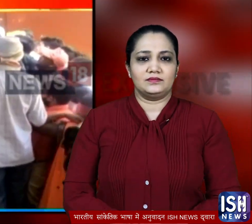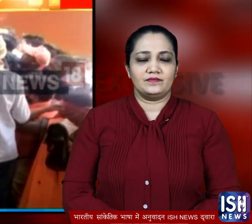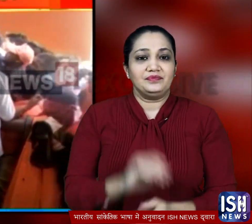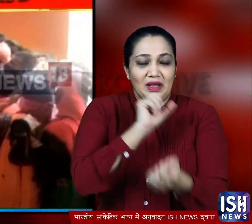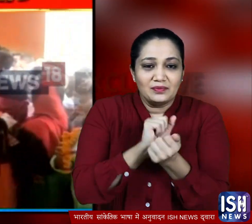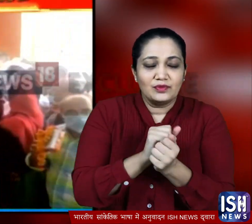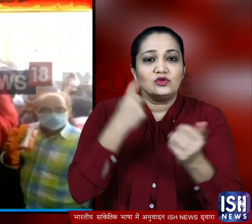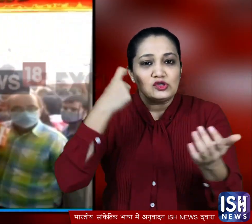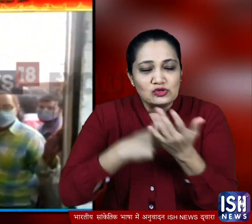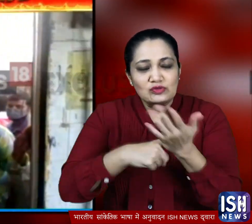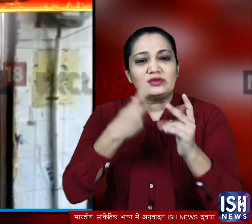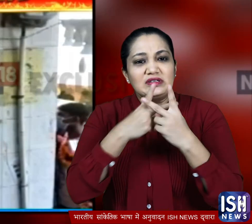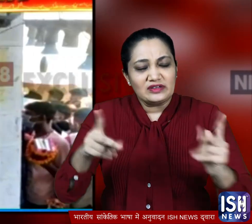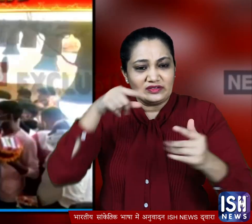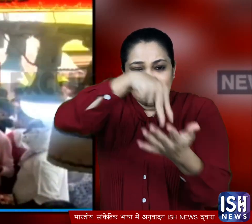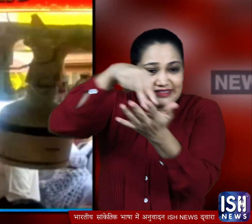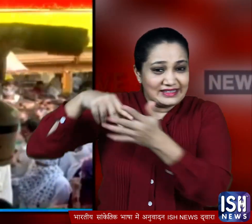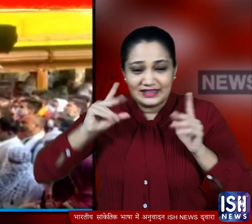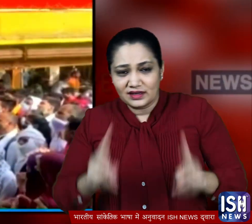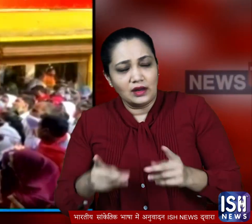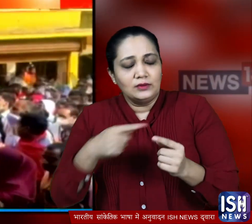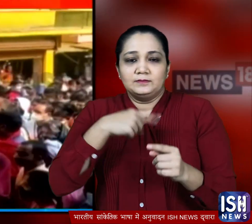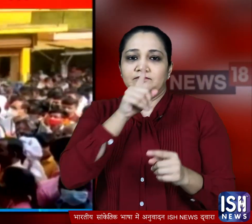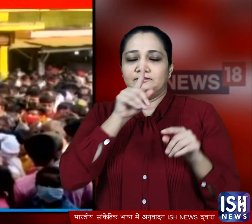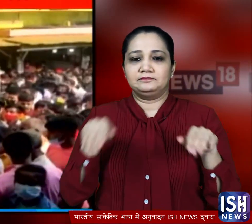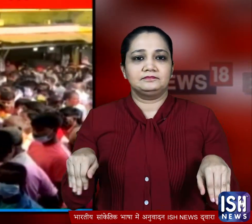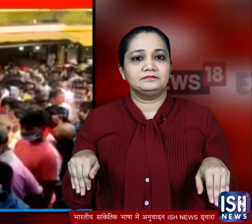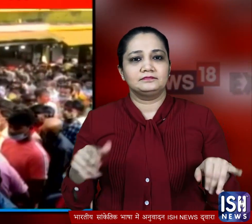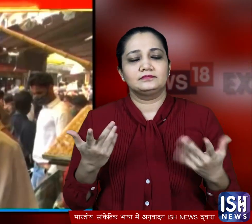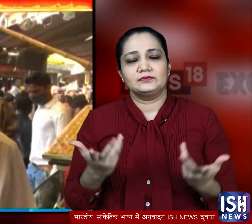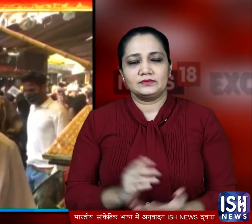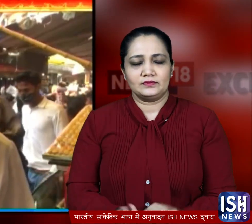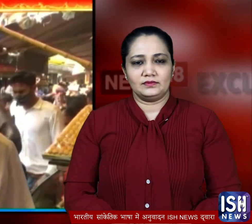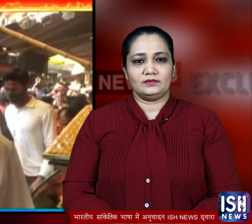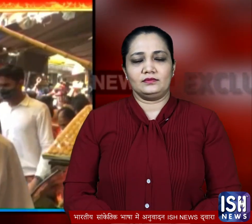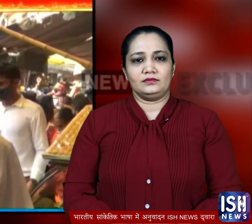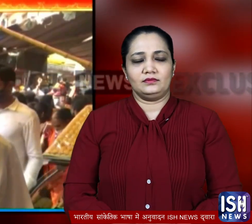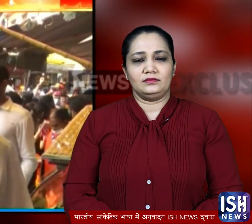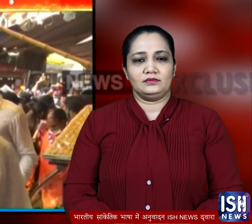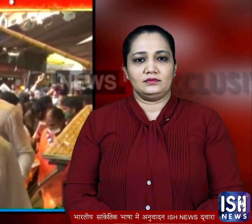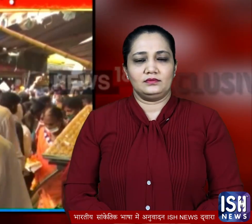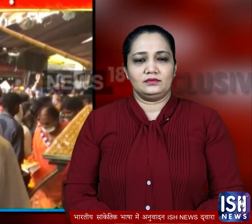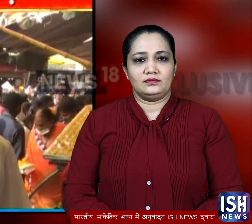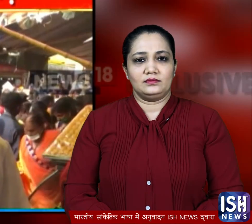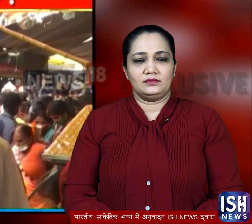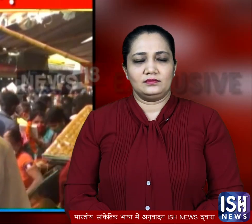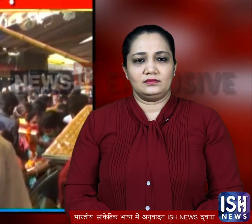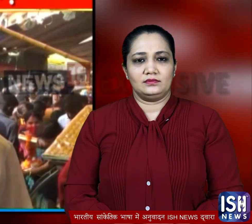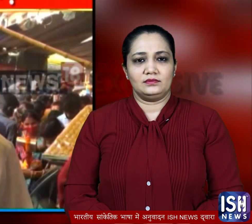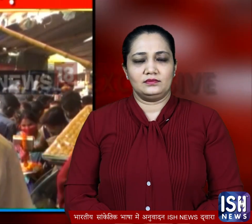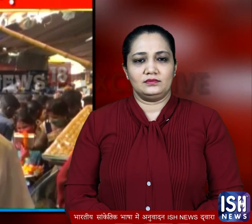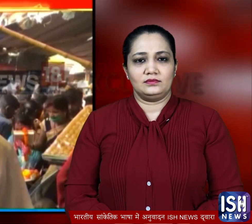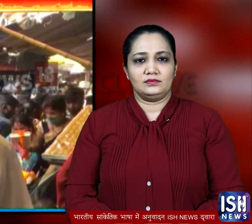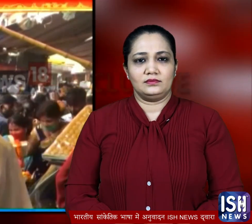जो पुलिस वाले वहां नियमों का पालन कराने के लिए तैनात थे, वो भी चुपचाप तमाशा देखते रहे। प्रशासन की ढिलाई नहीं, हम ही लोग लापरवाही कर रहे